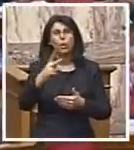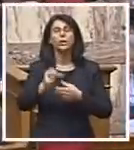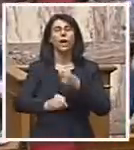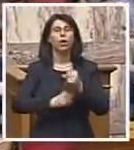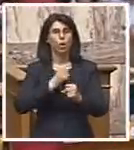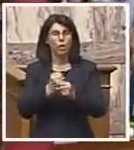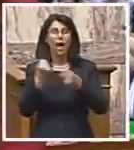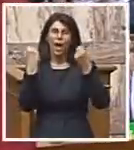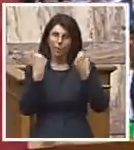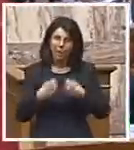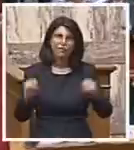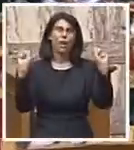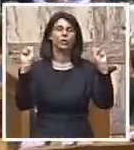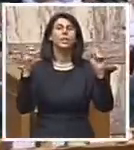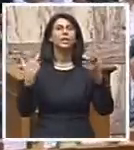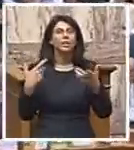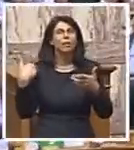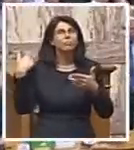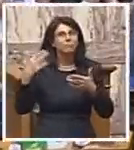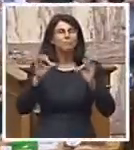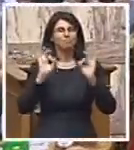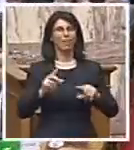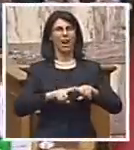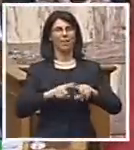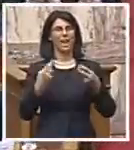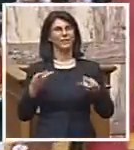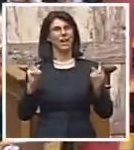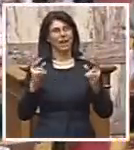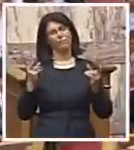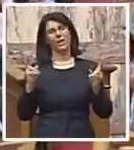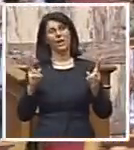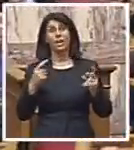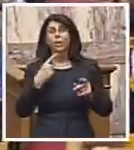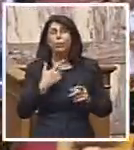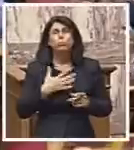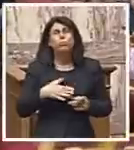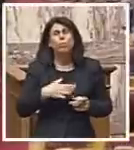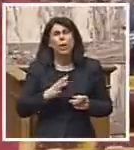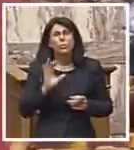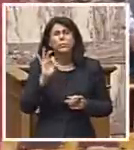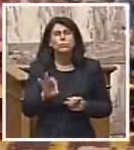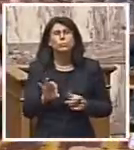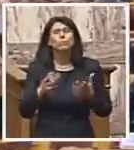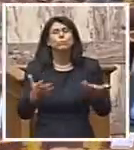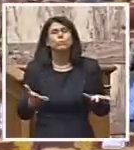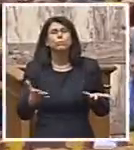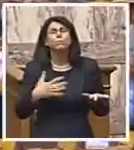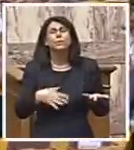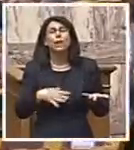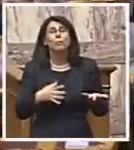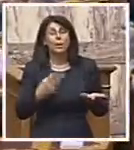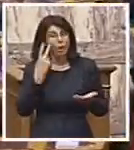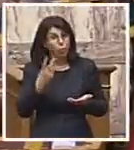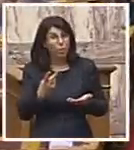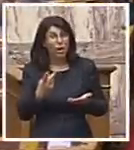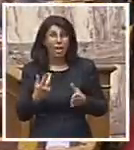της παλιγενεσίας. Πού θέλουμε να βρεθούμε? Πώς θέλουμε να τη δούμε? Ακόμα υποκυδαιμονία